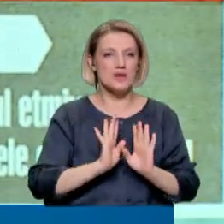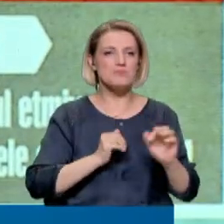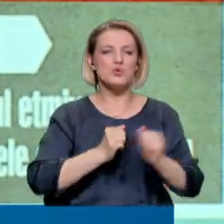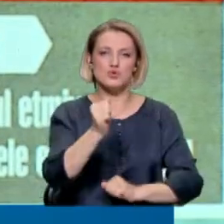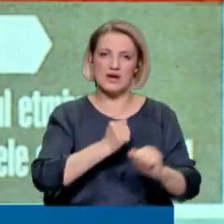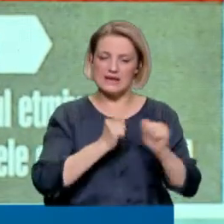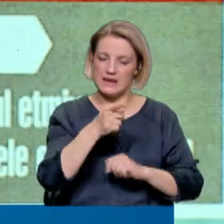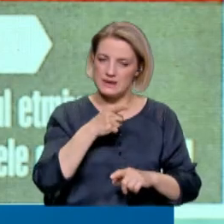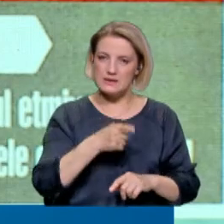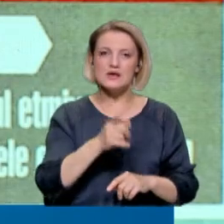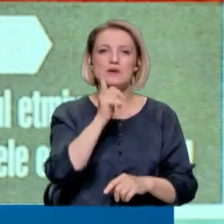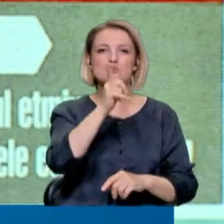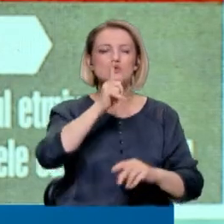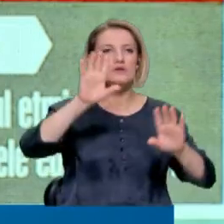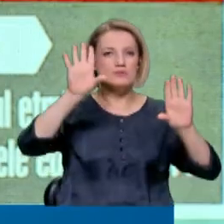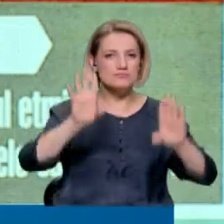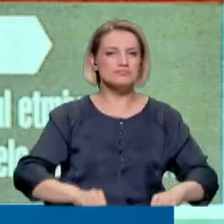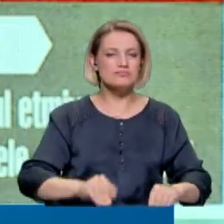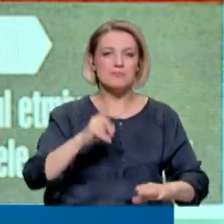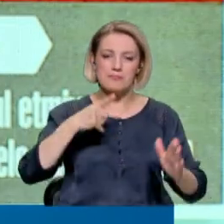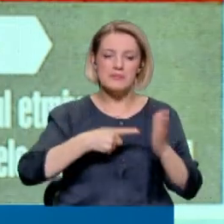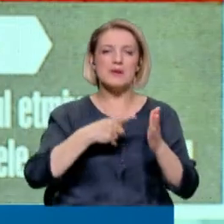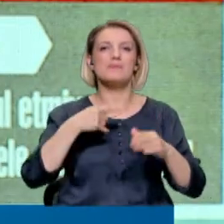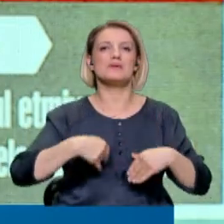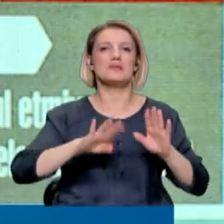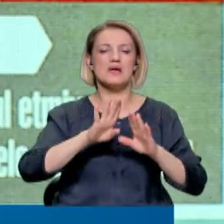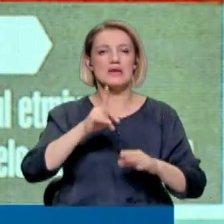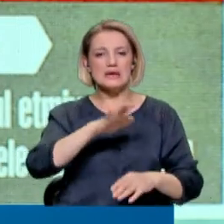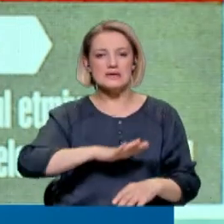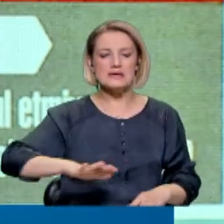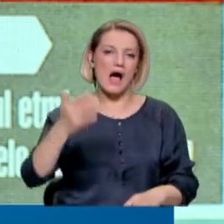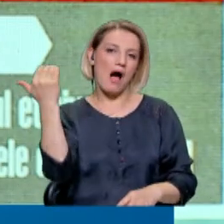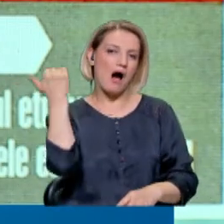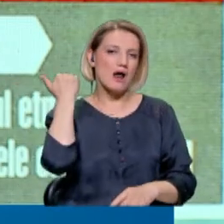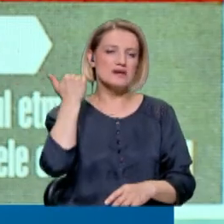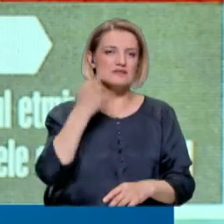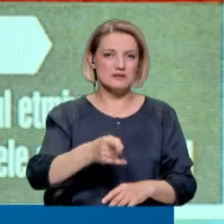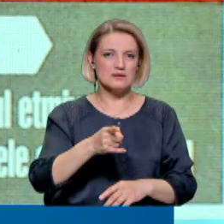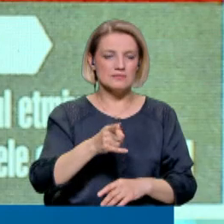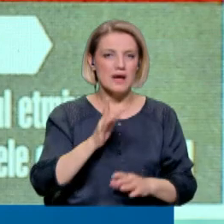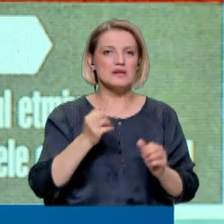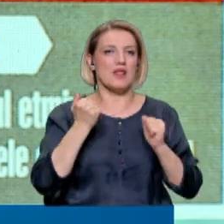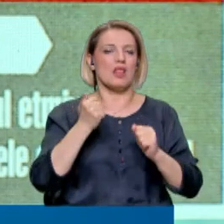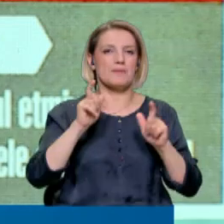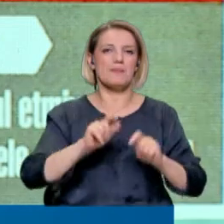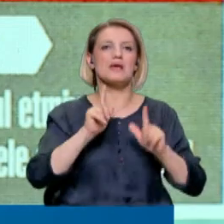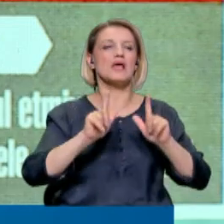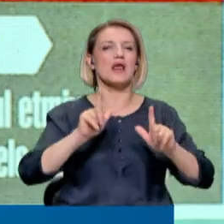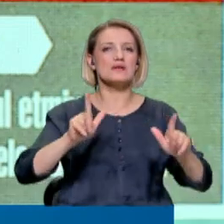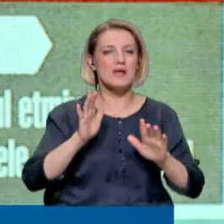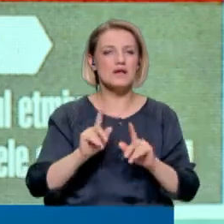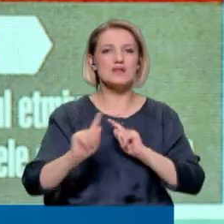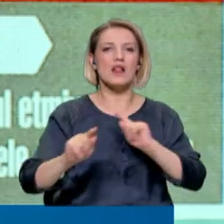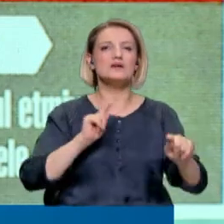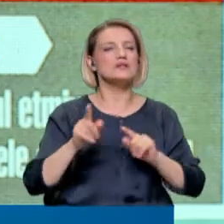siyaseti temelinde veriyor müziği susturmak birincil amaç değil bir kitleyi kendi arkasında pekiştirmeye dinamik leştirme ye gerektiğinde